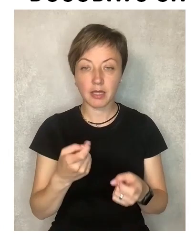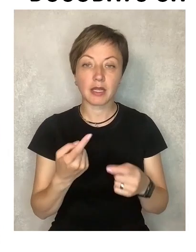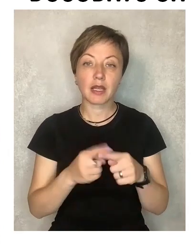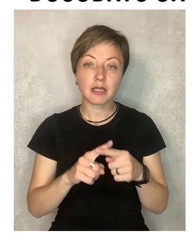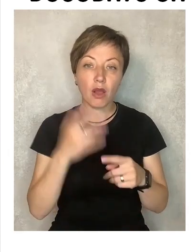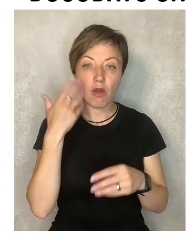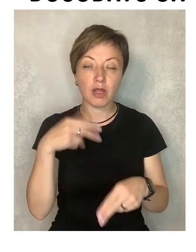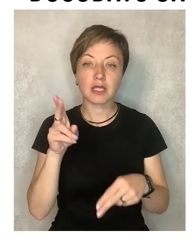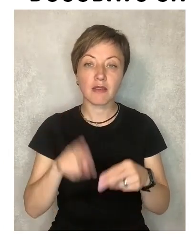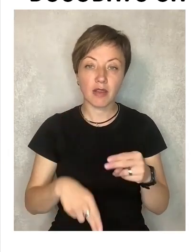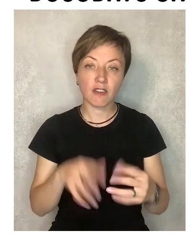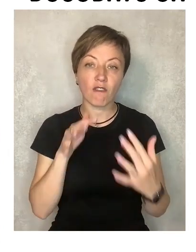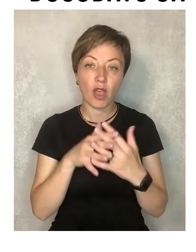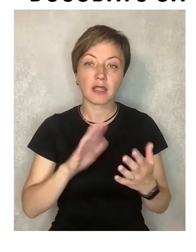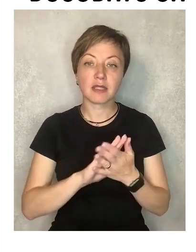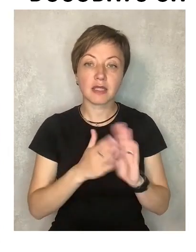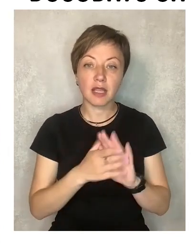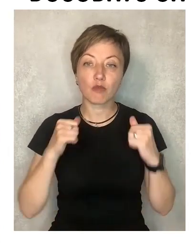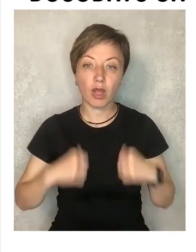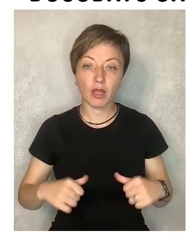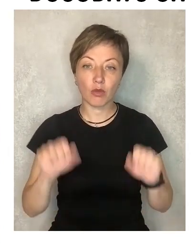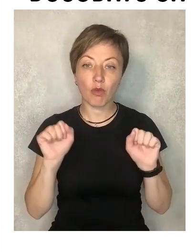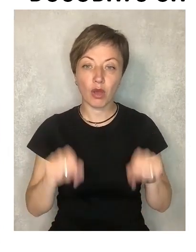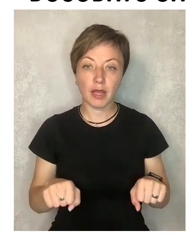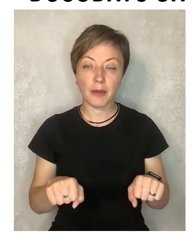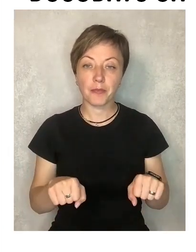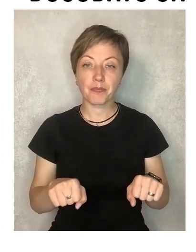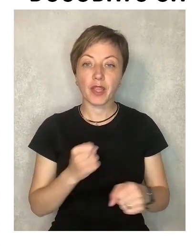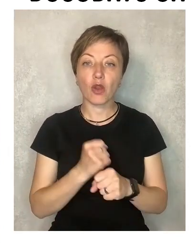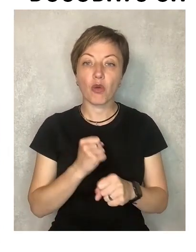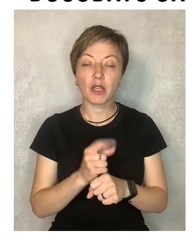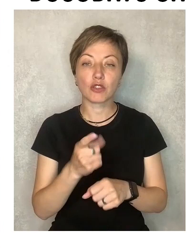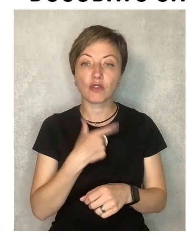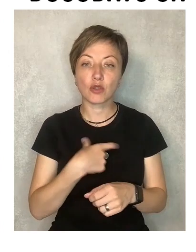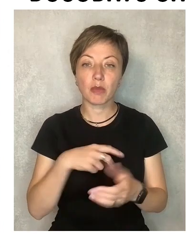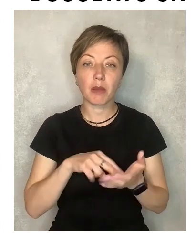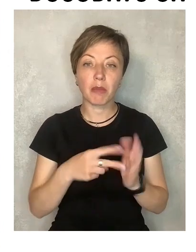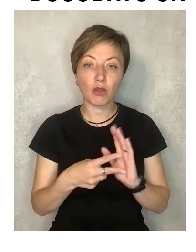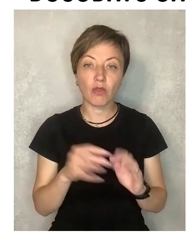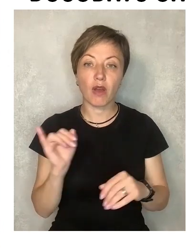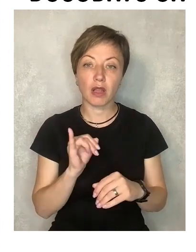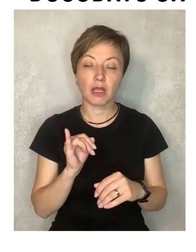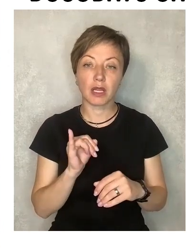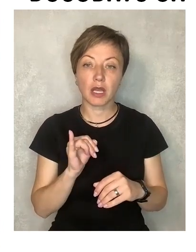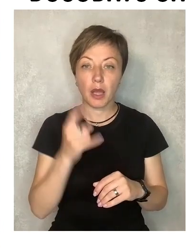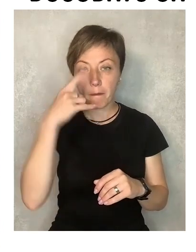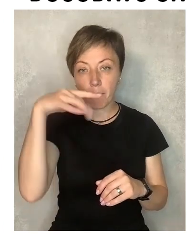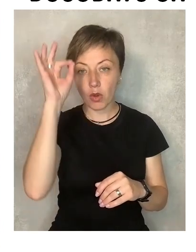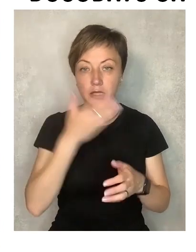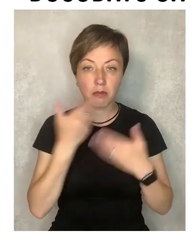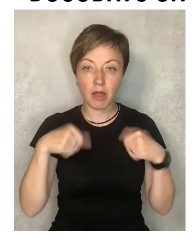воєнний стан, щоб ви спокійно могли робити, що ви собі напланували, і поліція не мала права